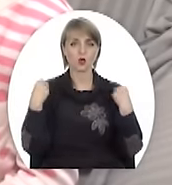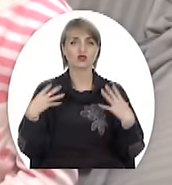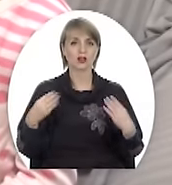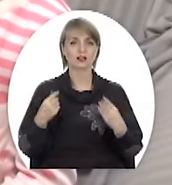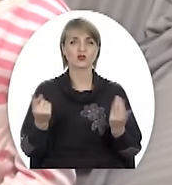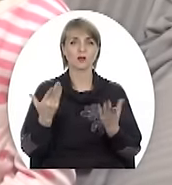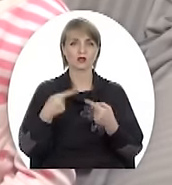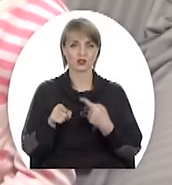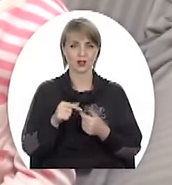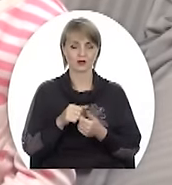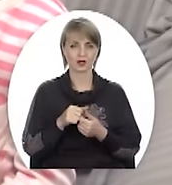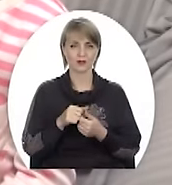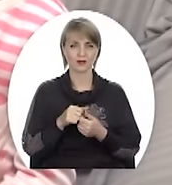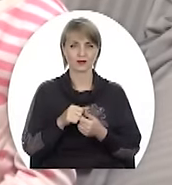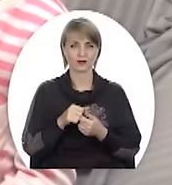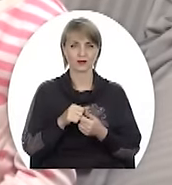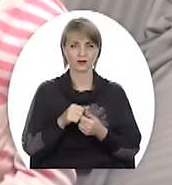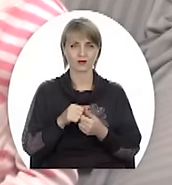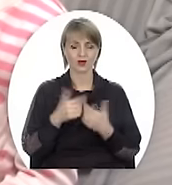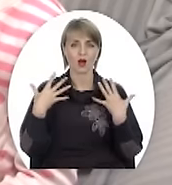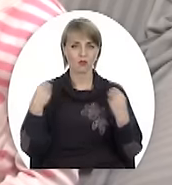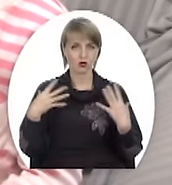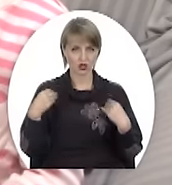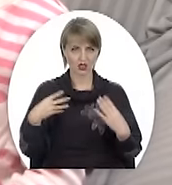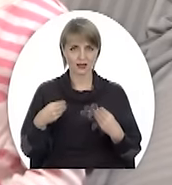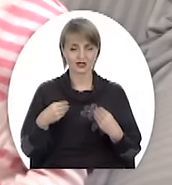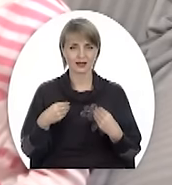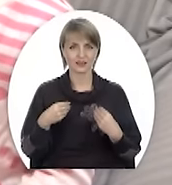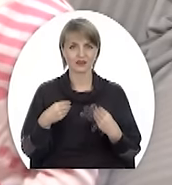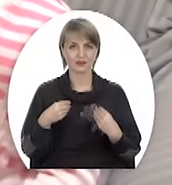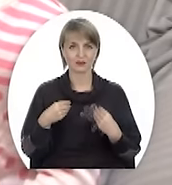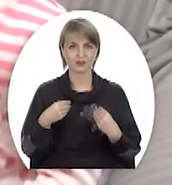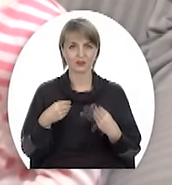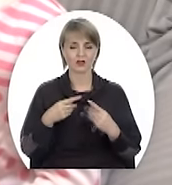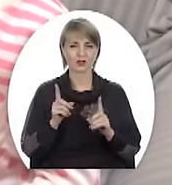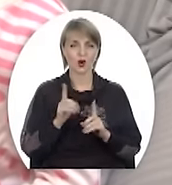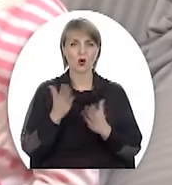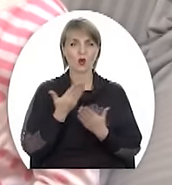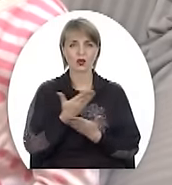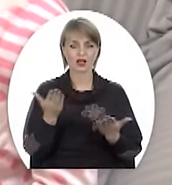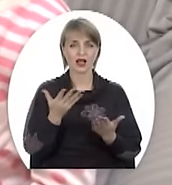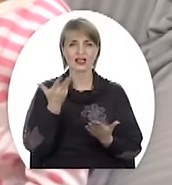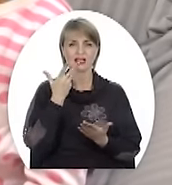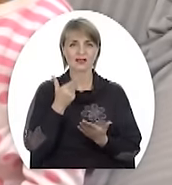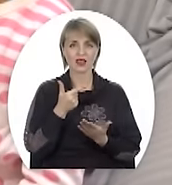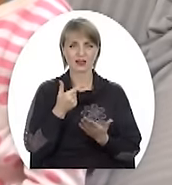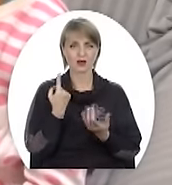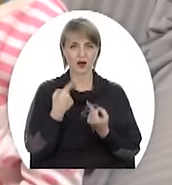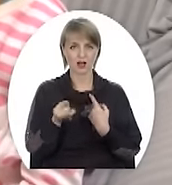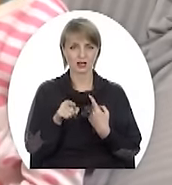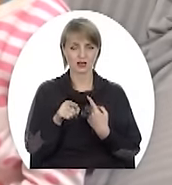По шерсти. По шерсти? что у них